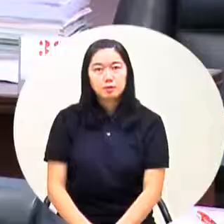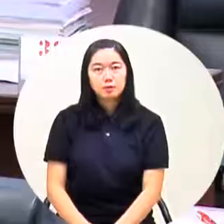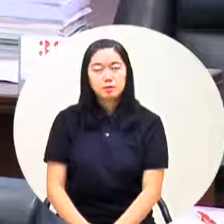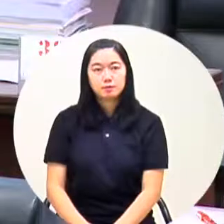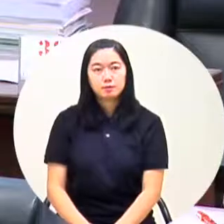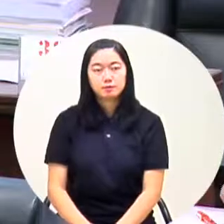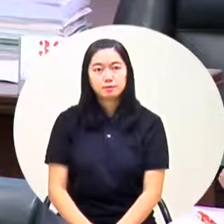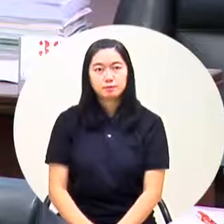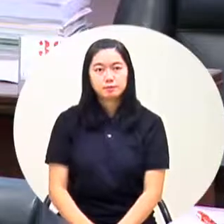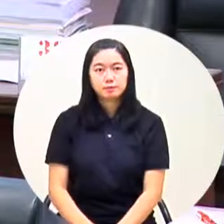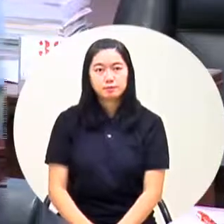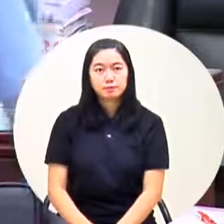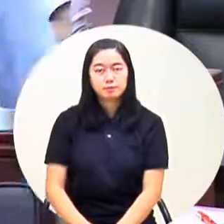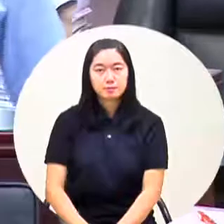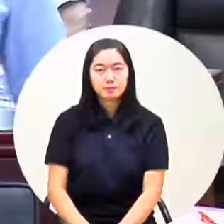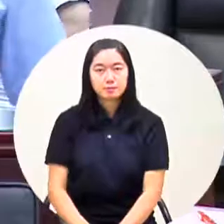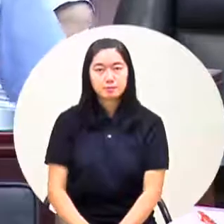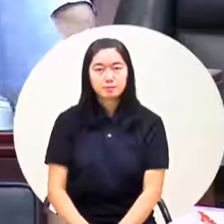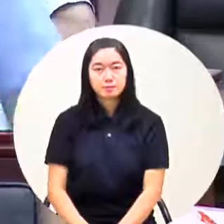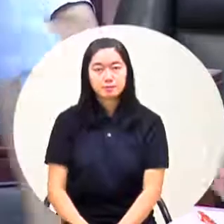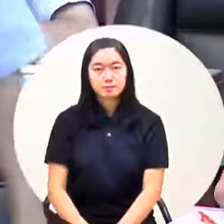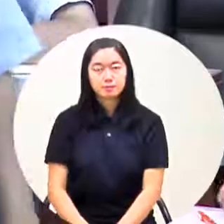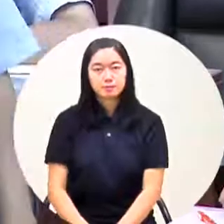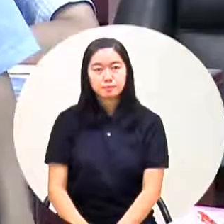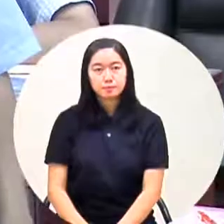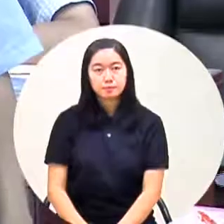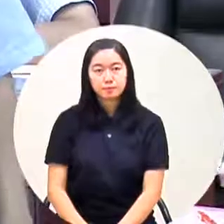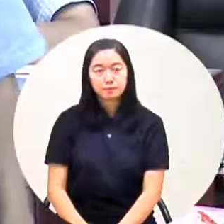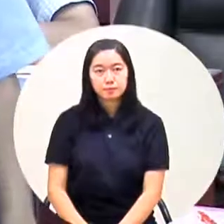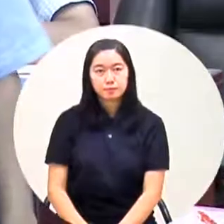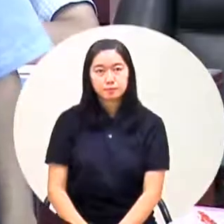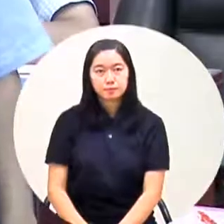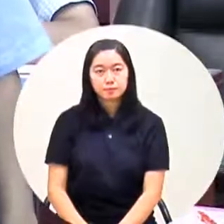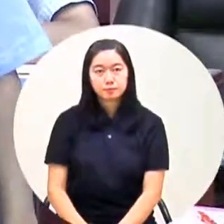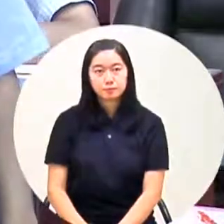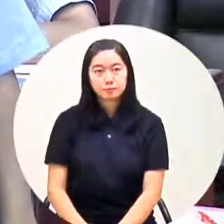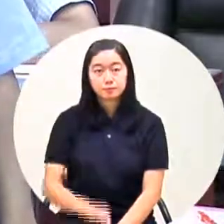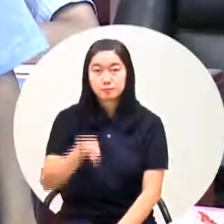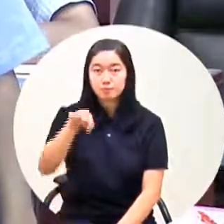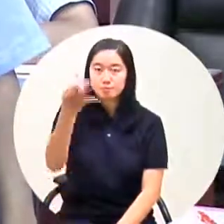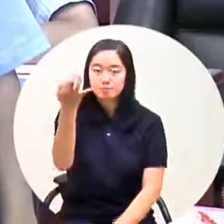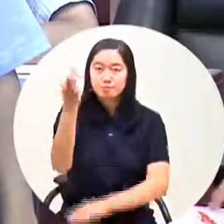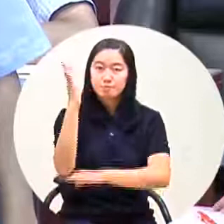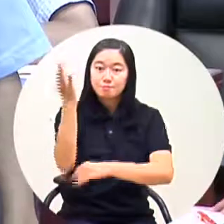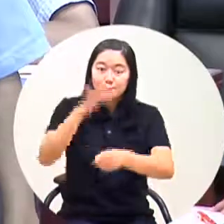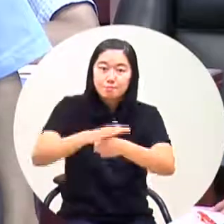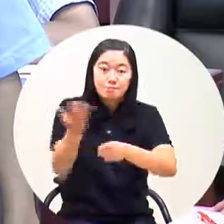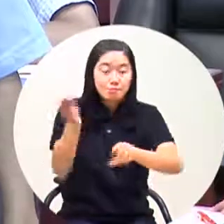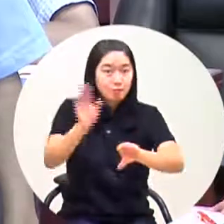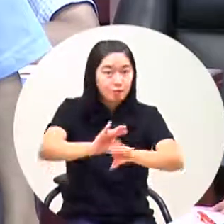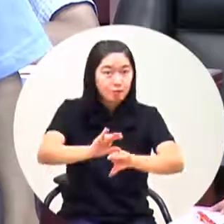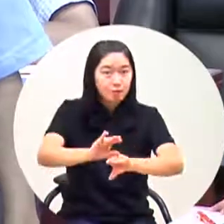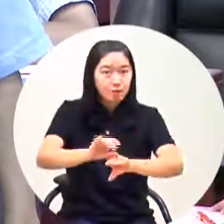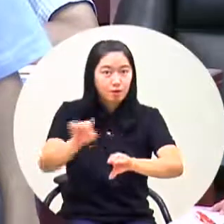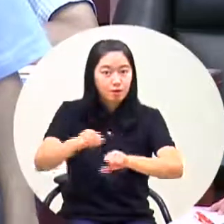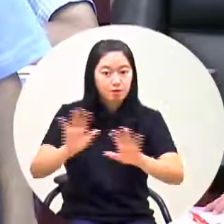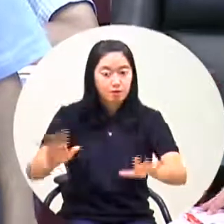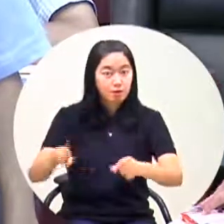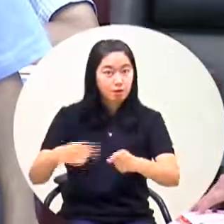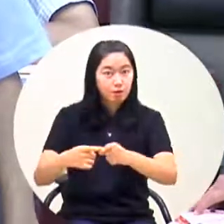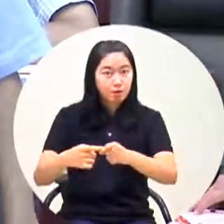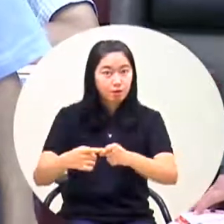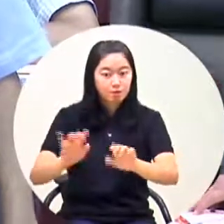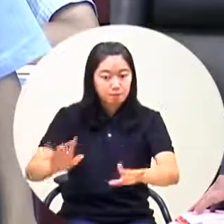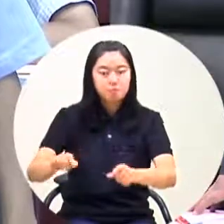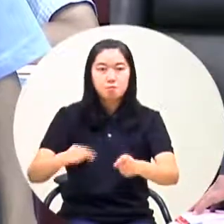好，谢谢主席，谢谢议员哈。那个其实加码了补助的这个部分，